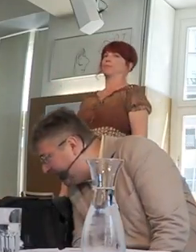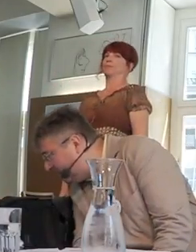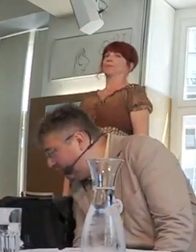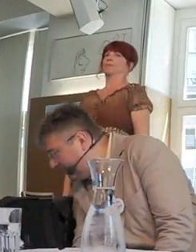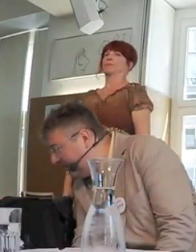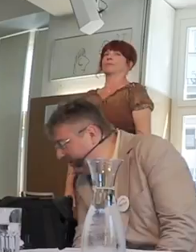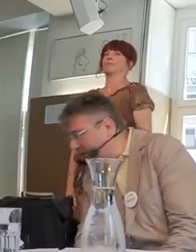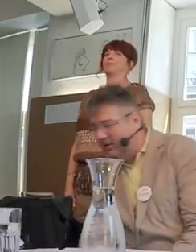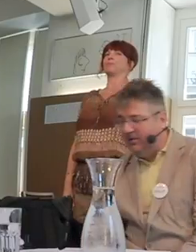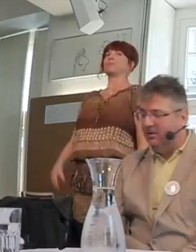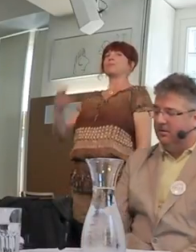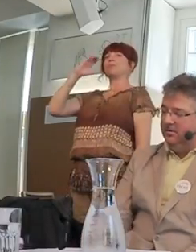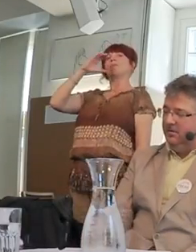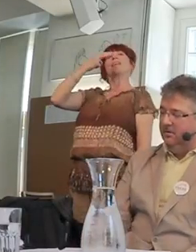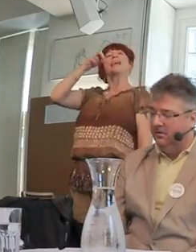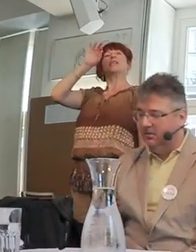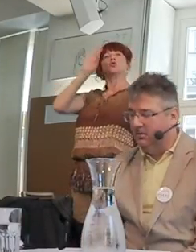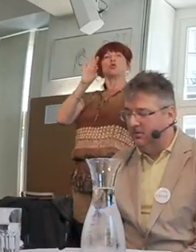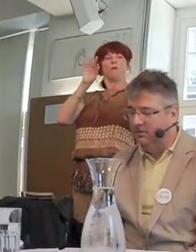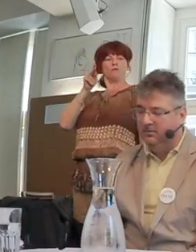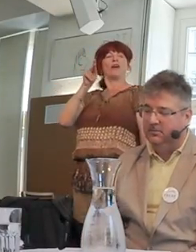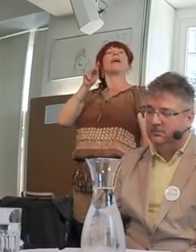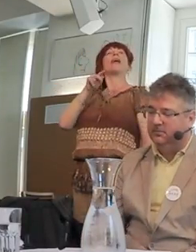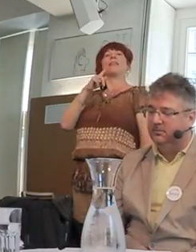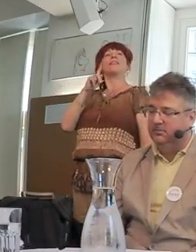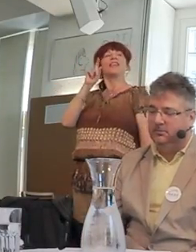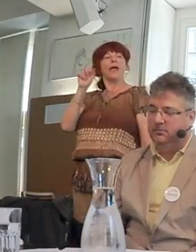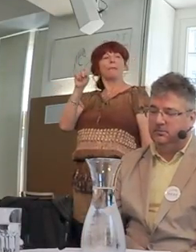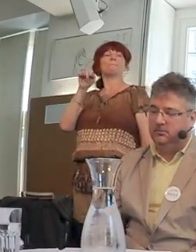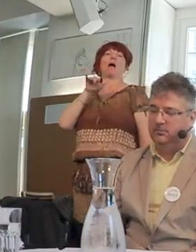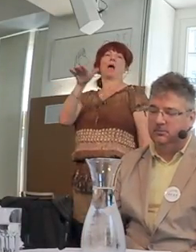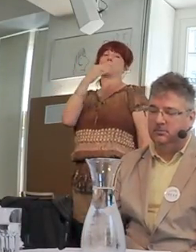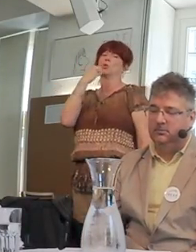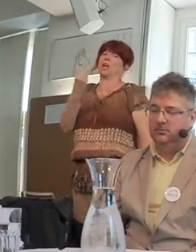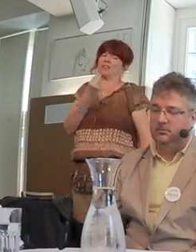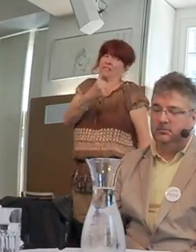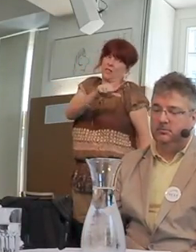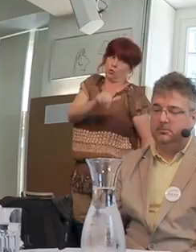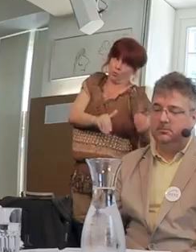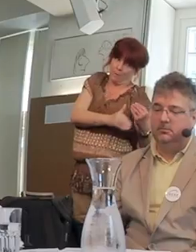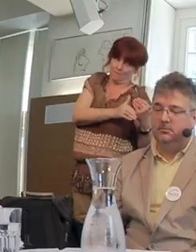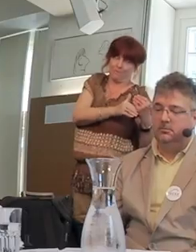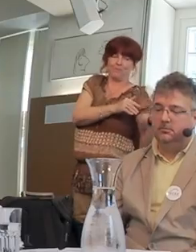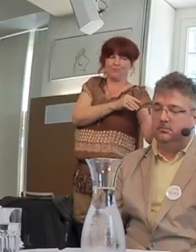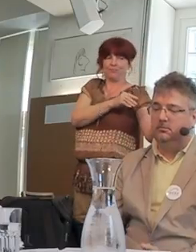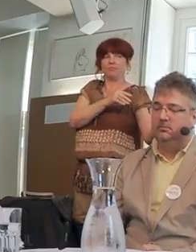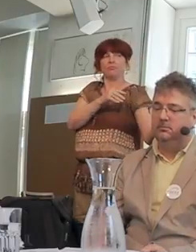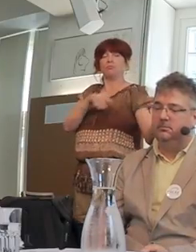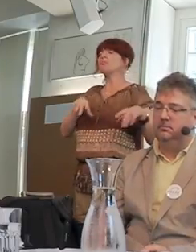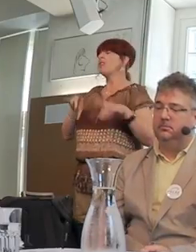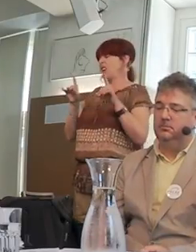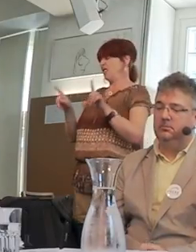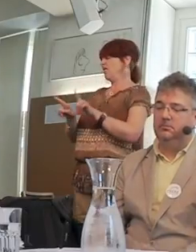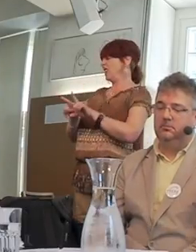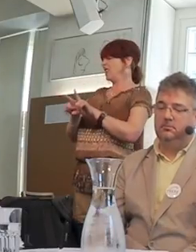noch zu Christopher sagen, wenn du mir Christoph Wimbacher was sagen, wenn das gestattet ist. Und zwar, ich finde ja, es ist auch so